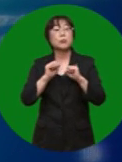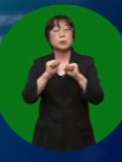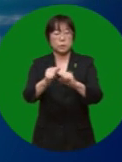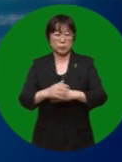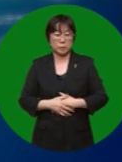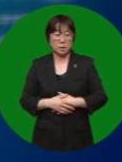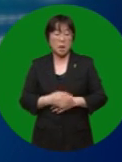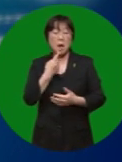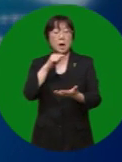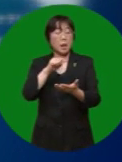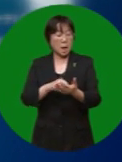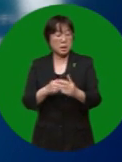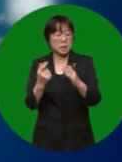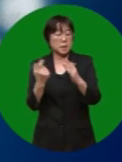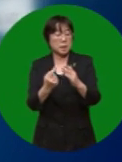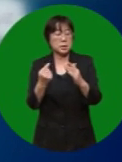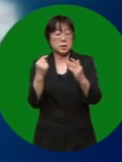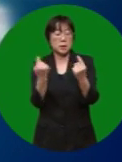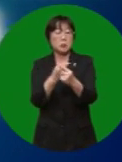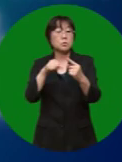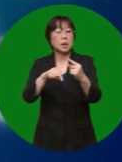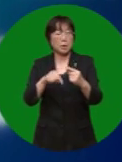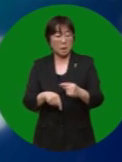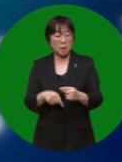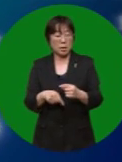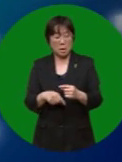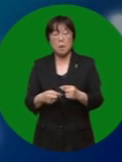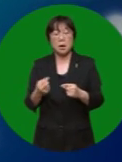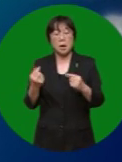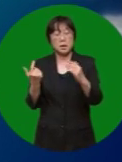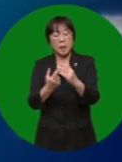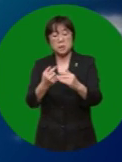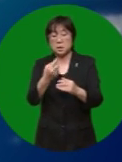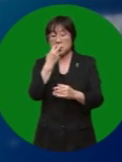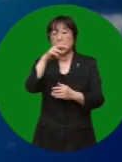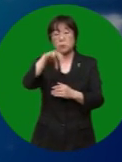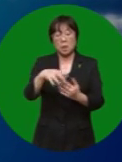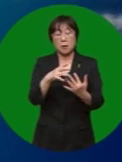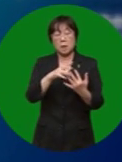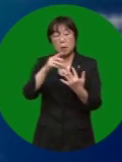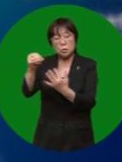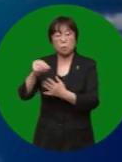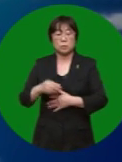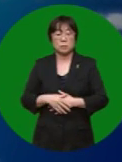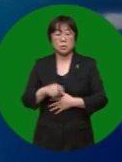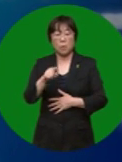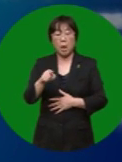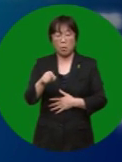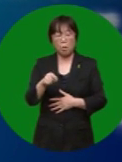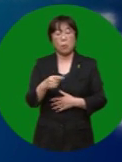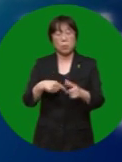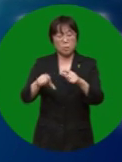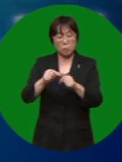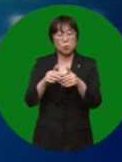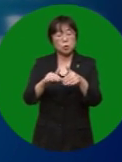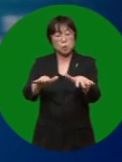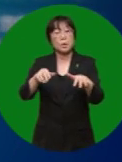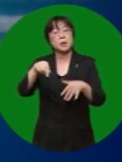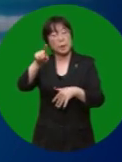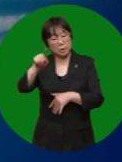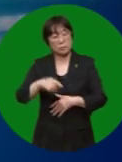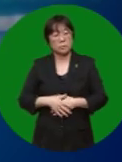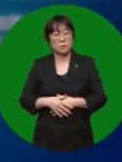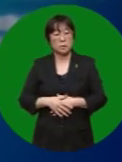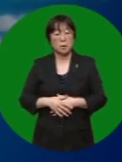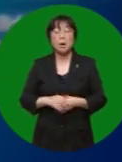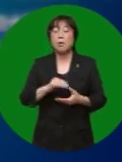と、簡易耐震化の中からあえて耐震シェルターだけをズボッと抜きましてね、これをどんどん進めていこうと。